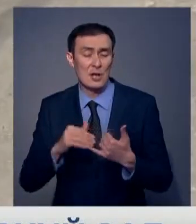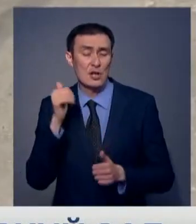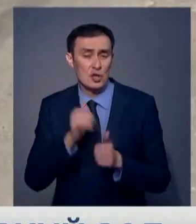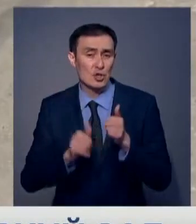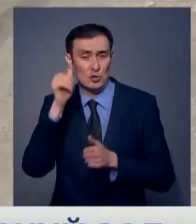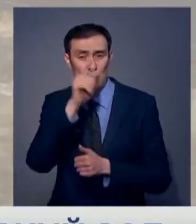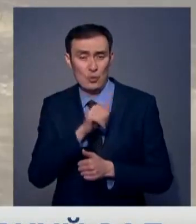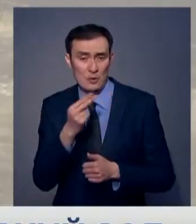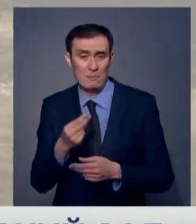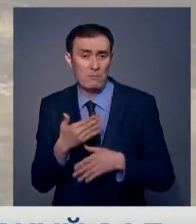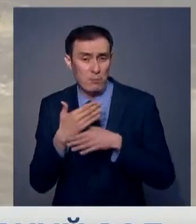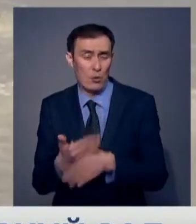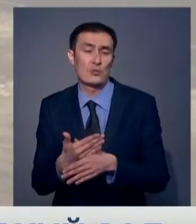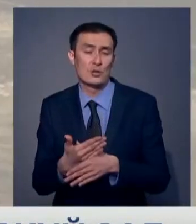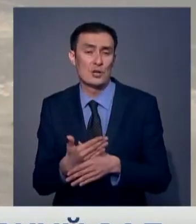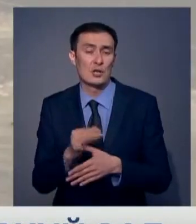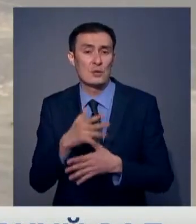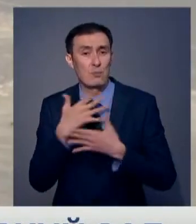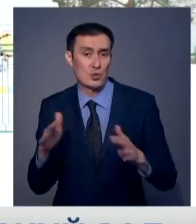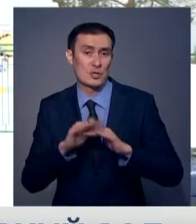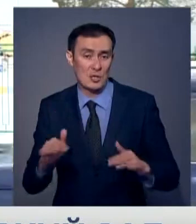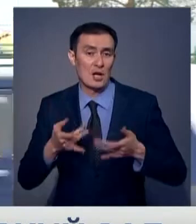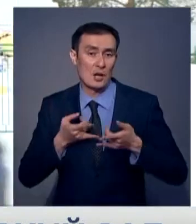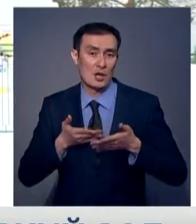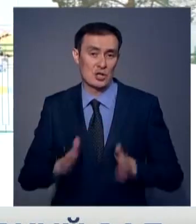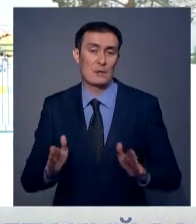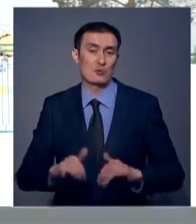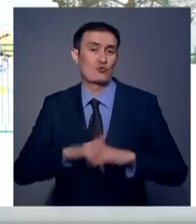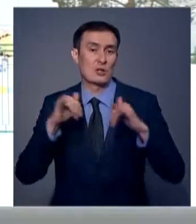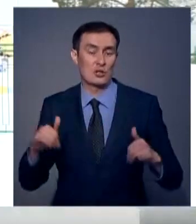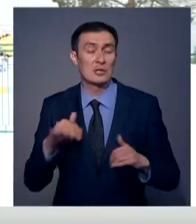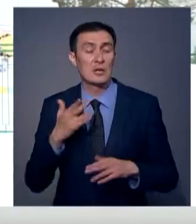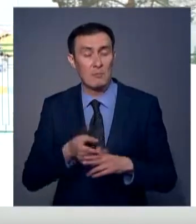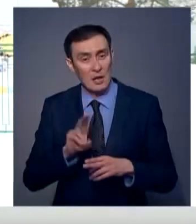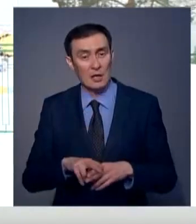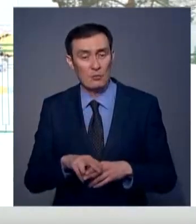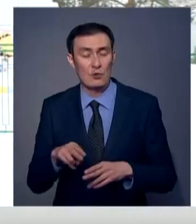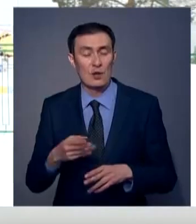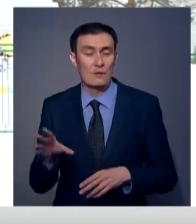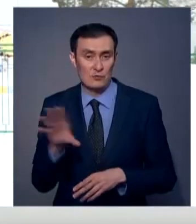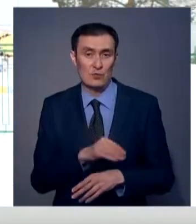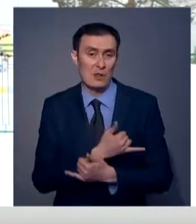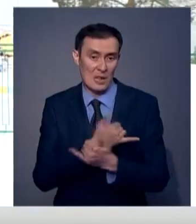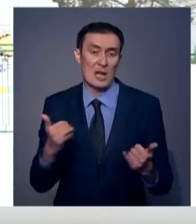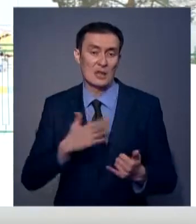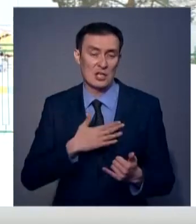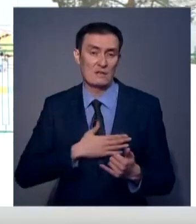ежегодно вносим материальную помощь. И вроде детей больше становится, рождаемость возросла. Поэтому, я думаю, это все это для района.